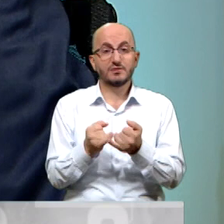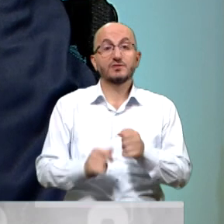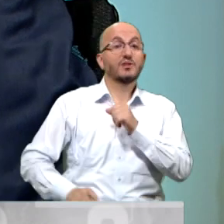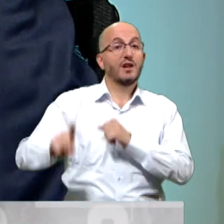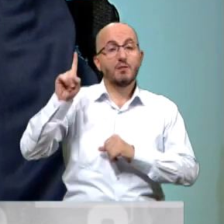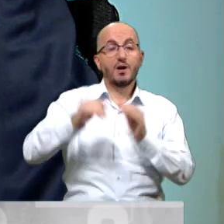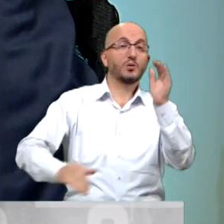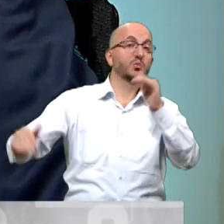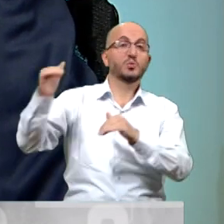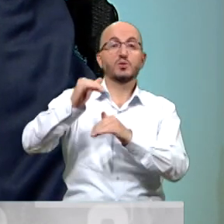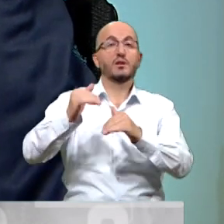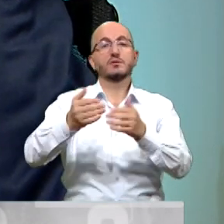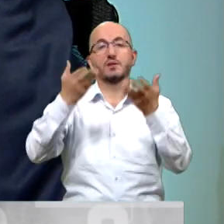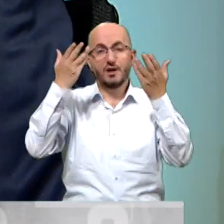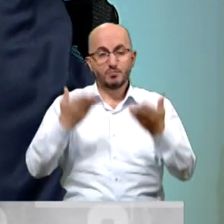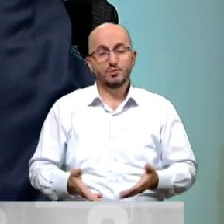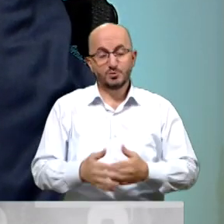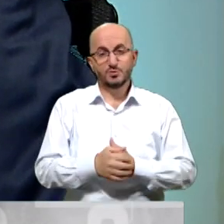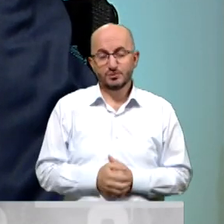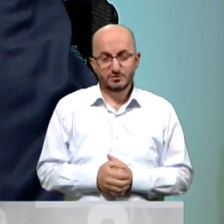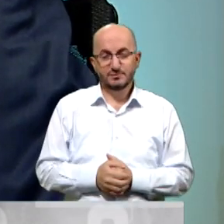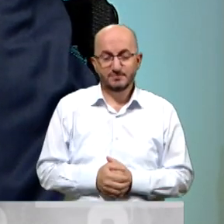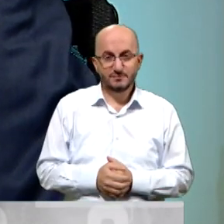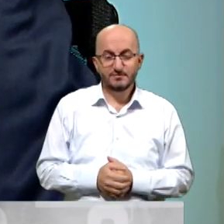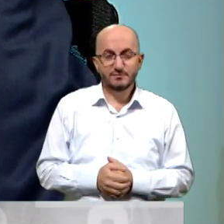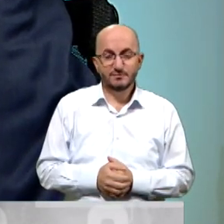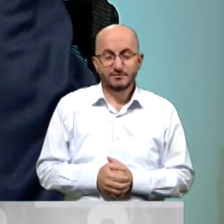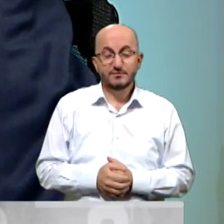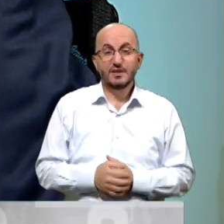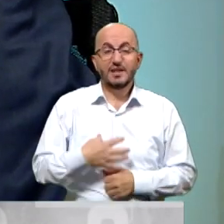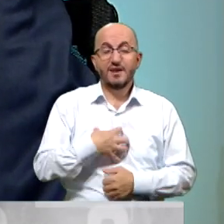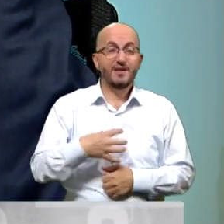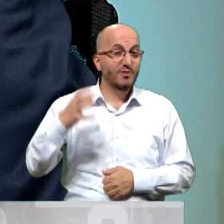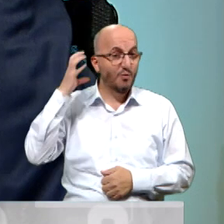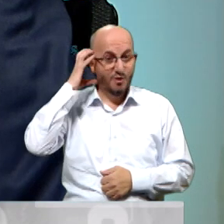Cenab-ı Hak yüce katında kabul buyursun. Amin. Diyanet Vakfımız